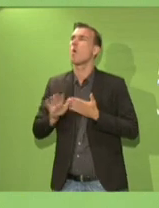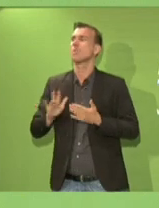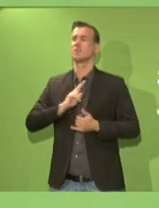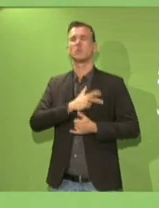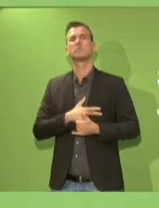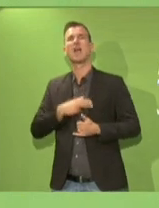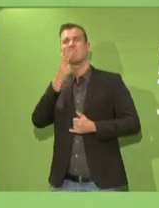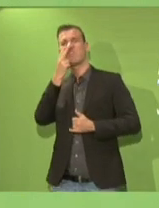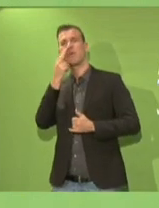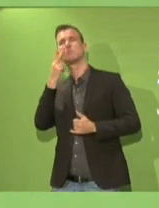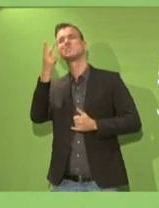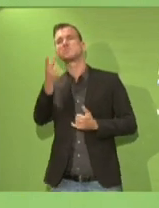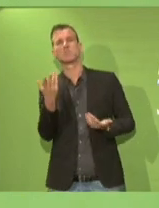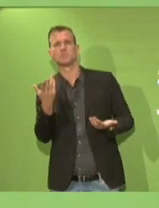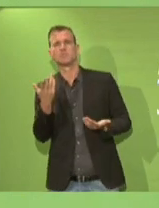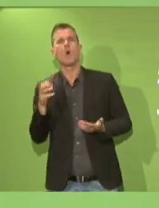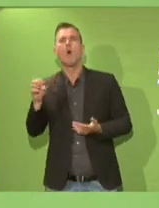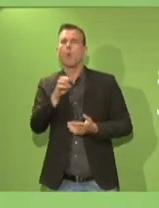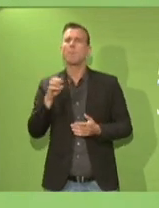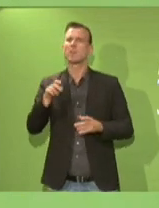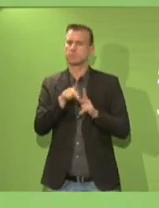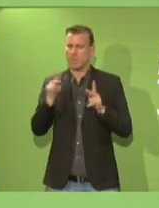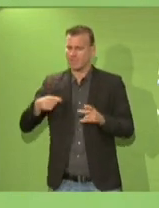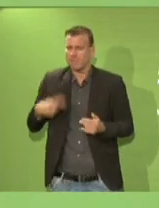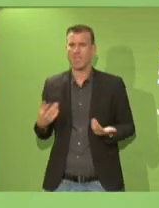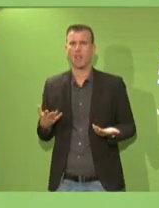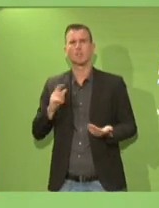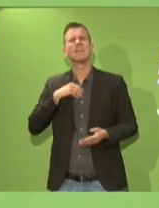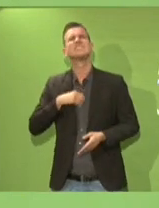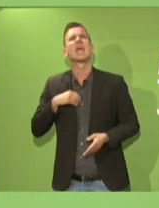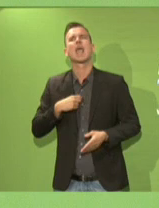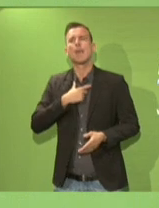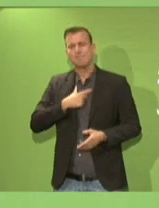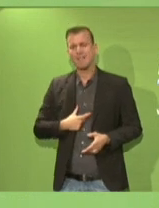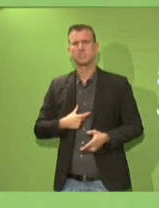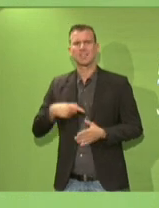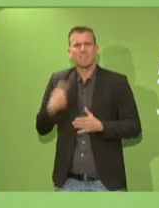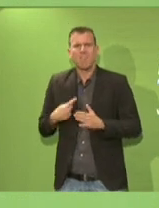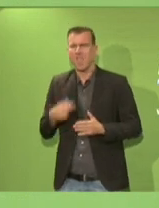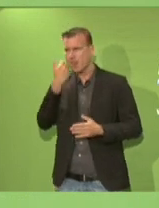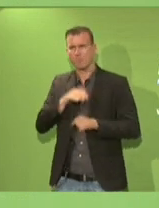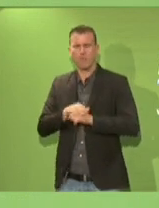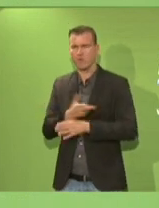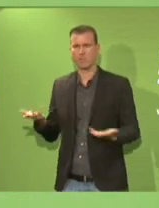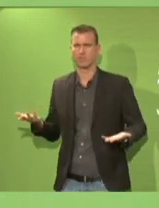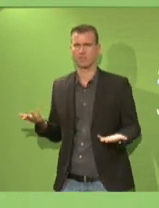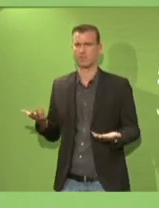in Europa fehlt etwas beim europäischen Projekt. Es fehlen die Seele und die Menschlichkeit, liebe Freundinnen und Freunde.